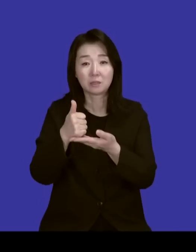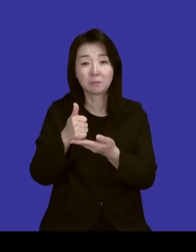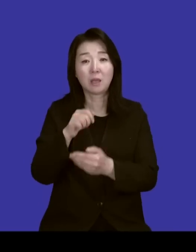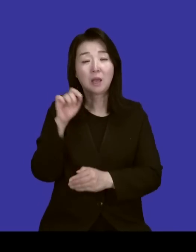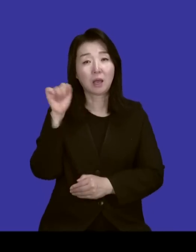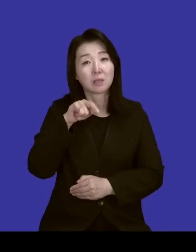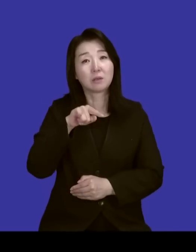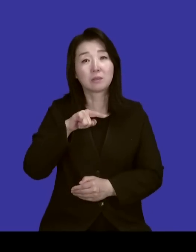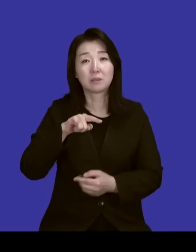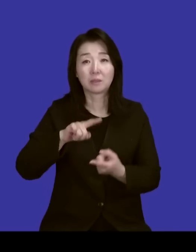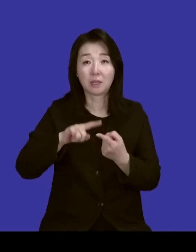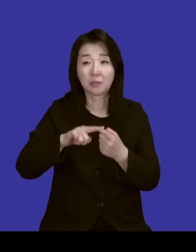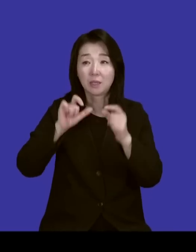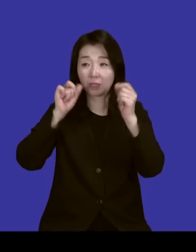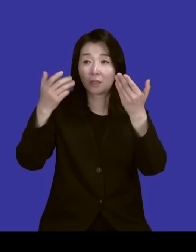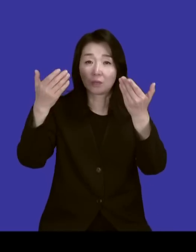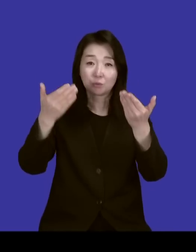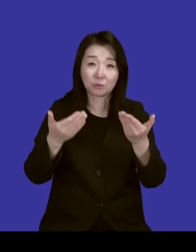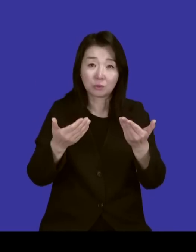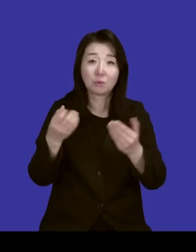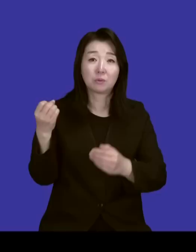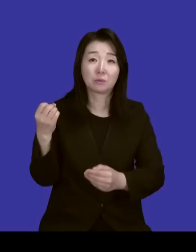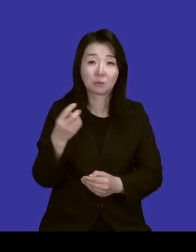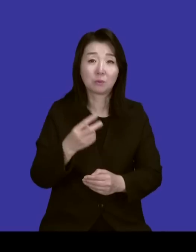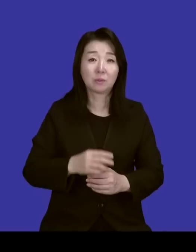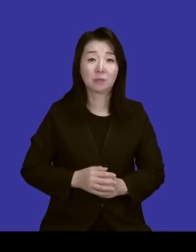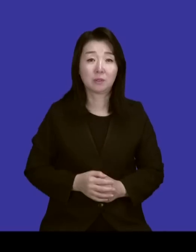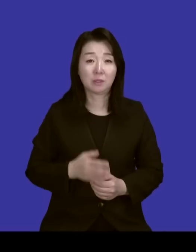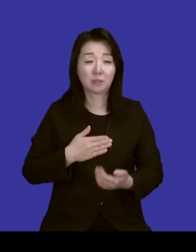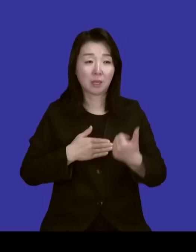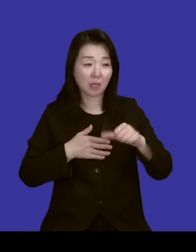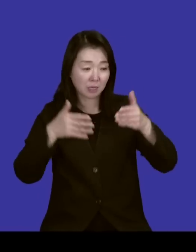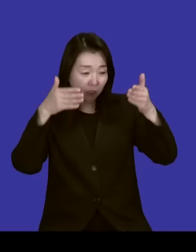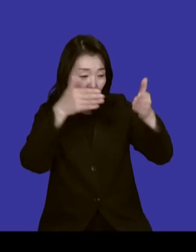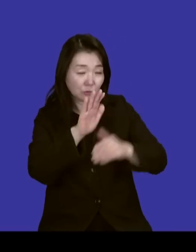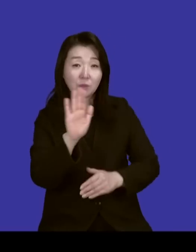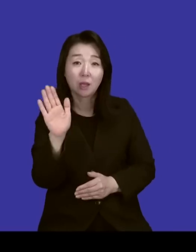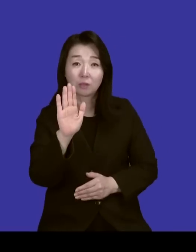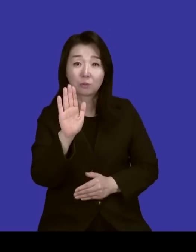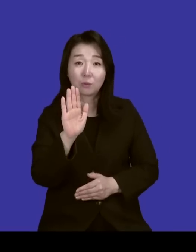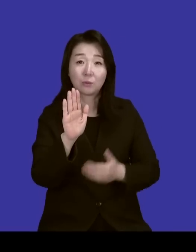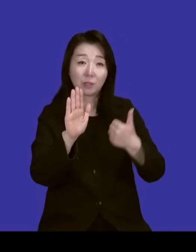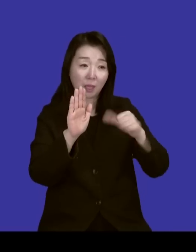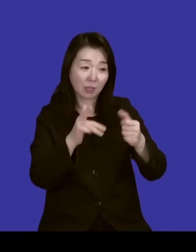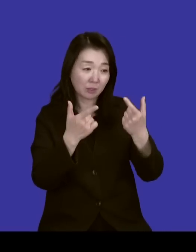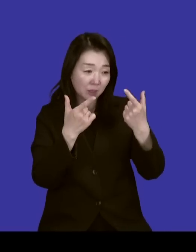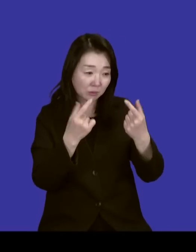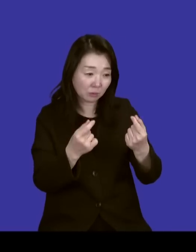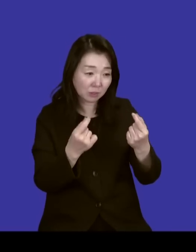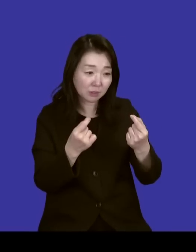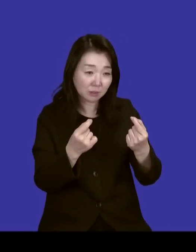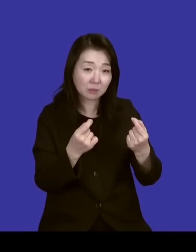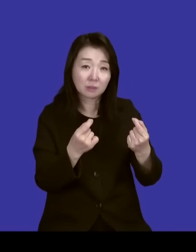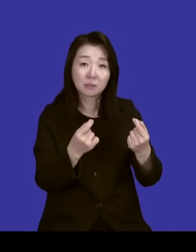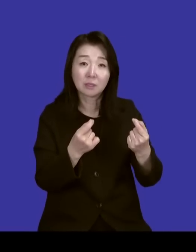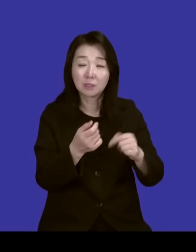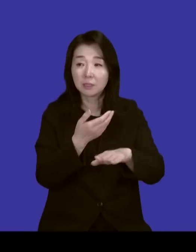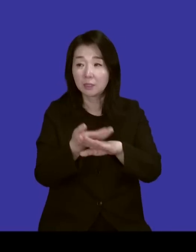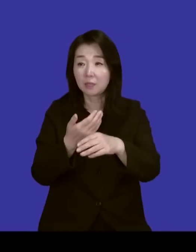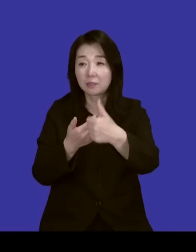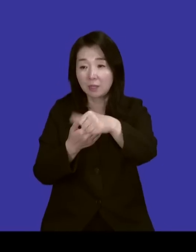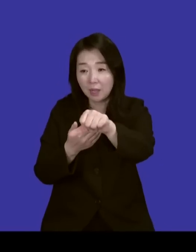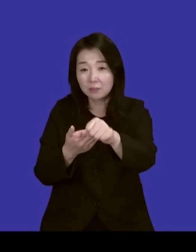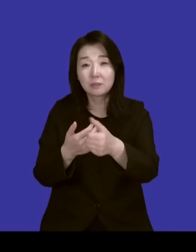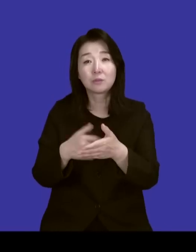깨닫게 하시고 이제는 내 아들에게 집중하는 것이 아니라 내 아들과 같은 수많은 아들들을 마지막으로 내가